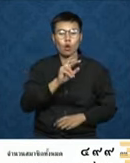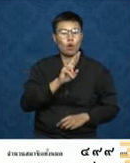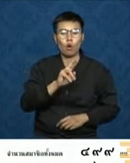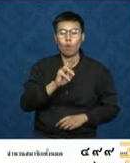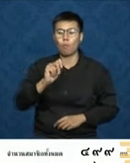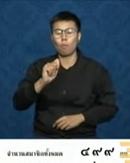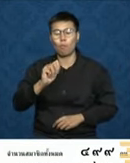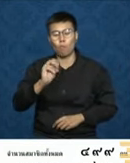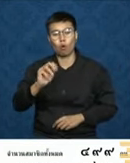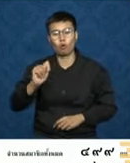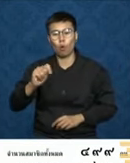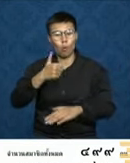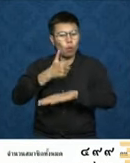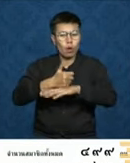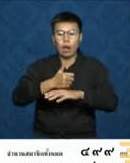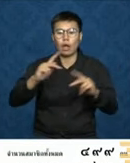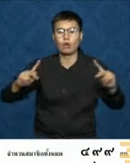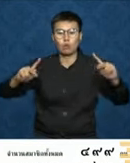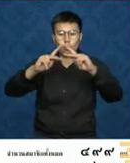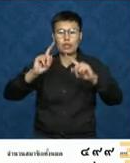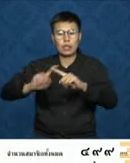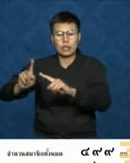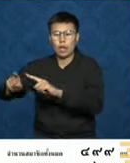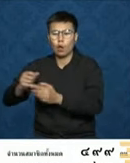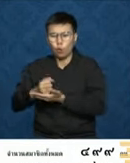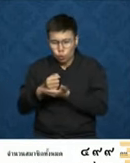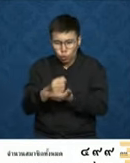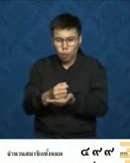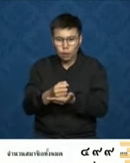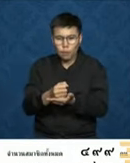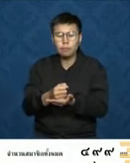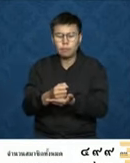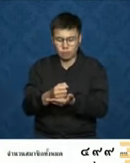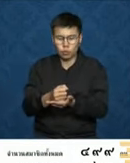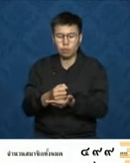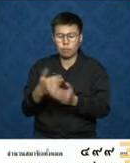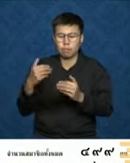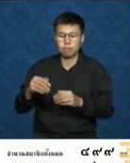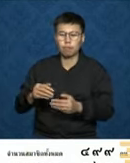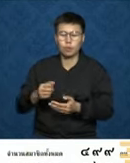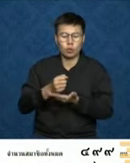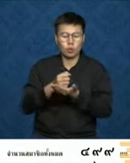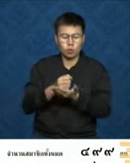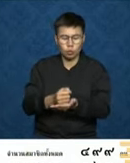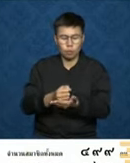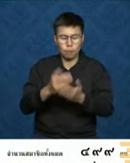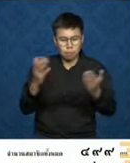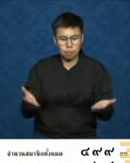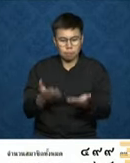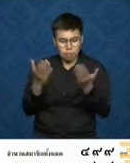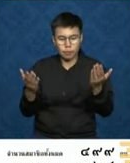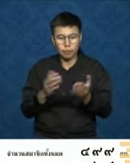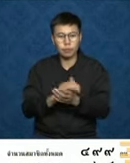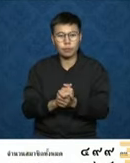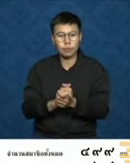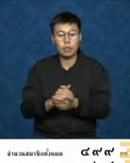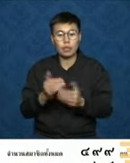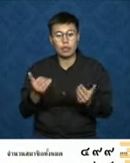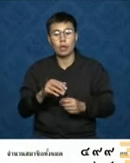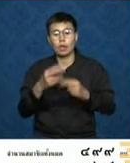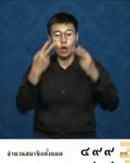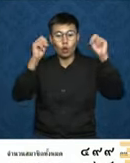ฮะบอกว่าช่วยหาทางในการผ่อนโปรนหน่อยครับถ้าอย่างงั้นก็คือว่าบอกหลายอบตบอกว่าอย่างนี้ไม่ต้องมีอบตไม่ต้องมีนายกก็